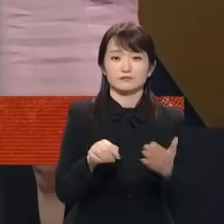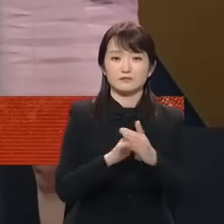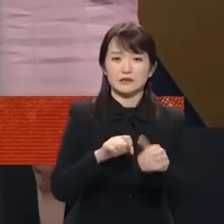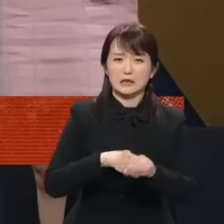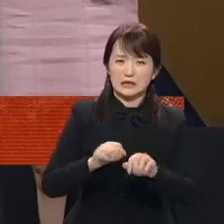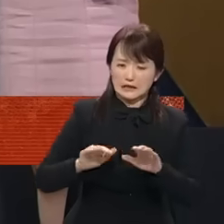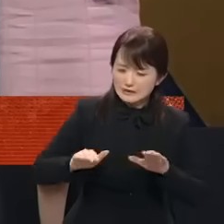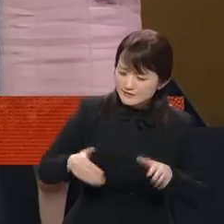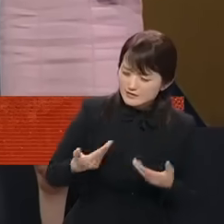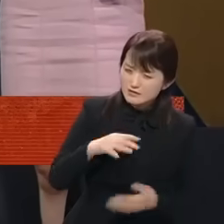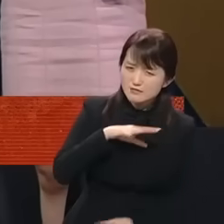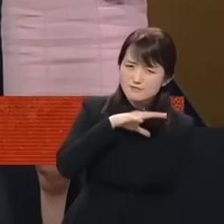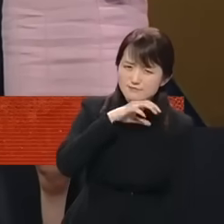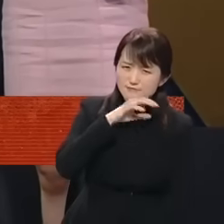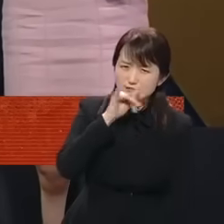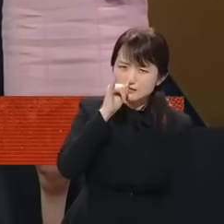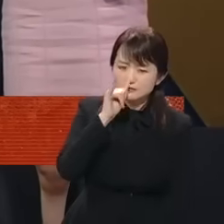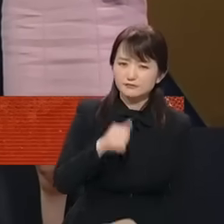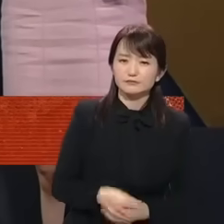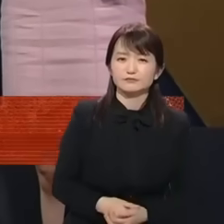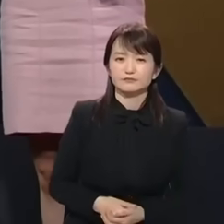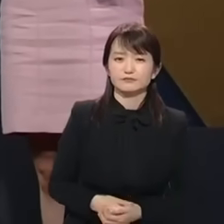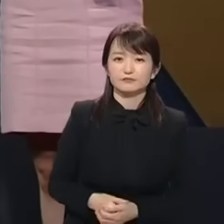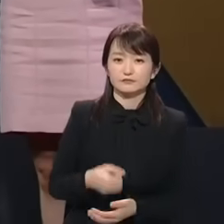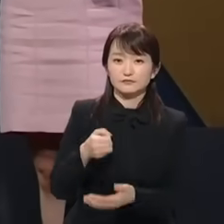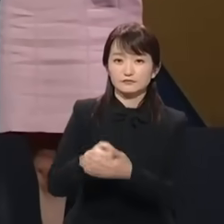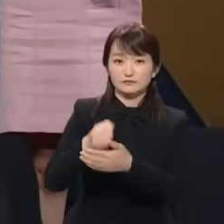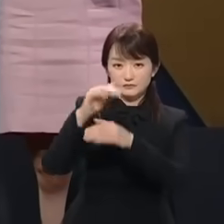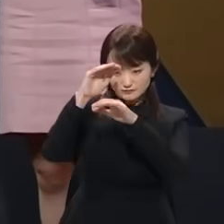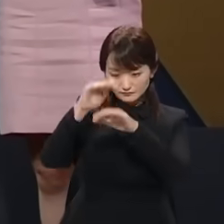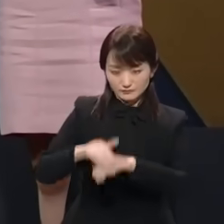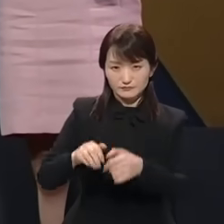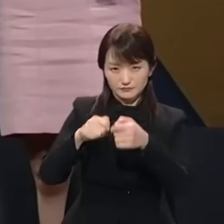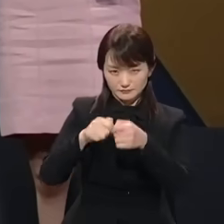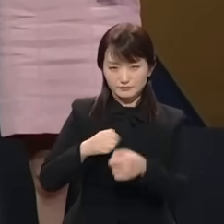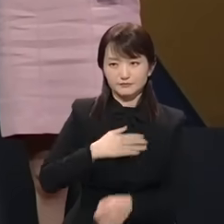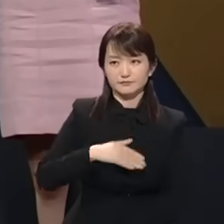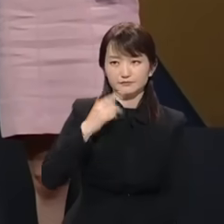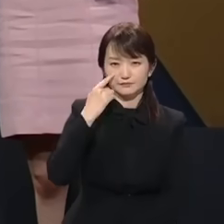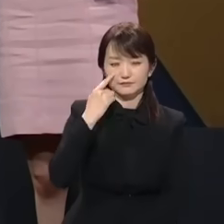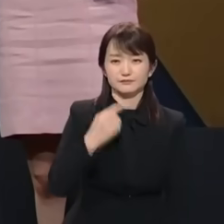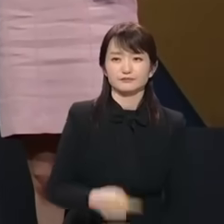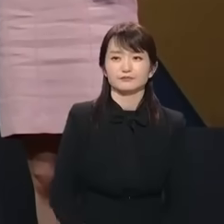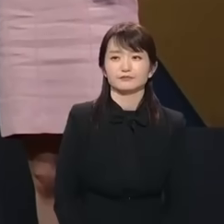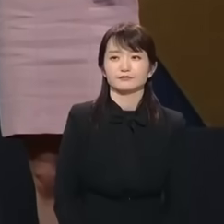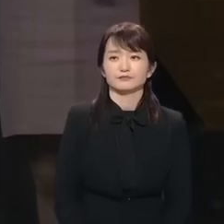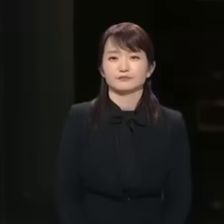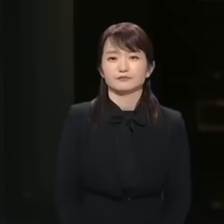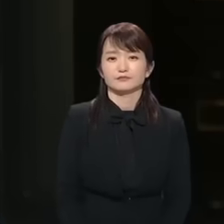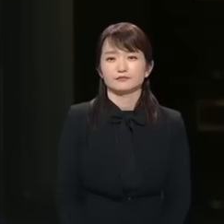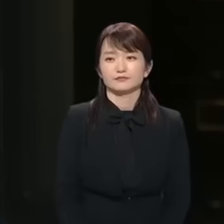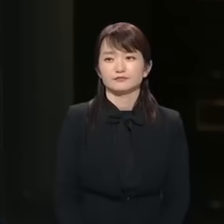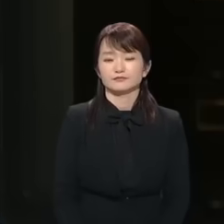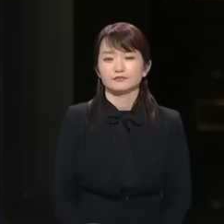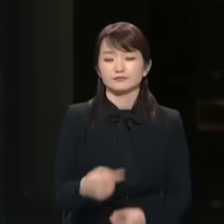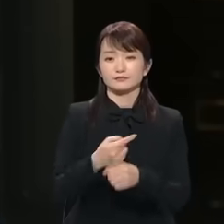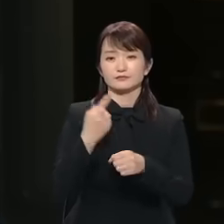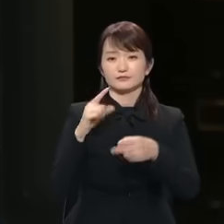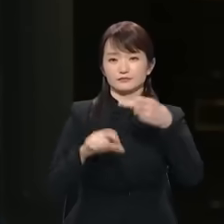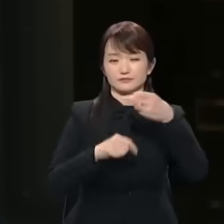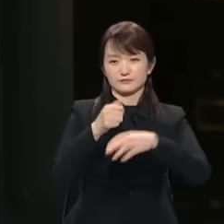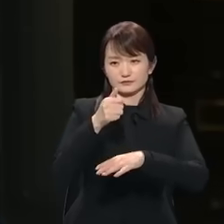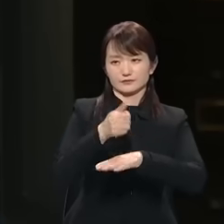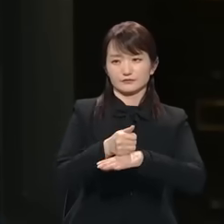방망이 처벌이라고 있습니다 판결 내용을 자세하게 짚어보겠습니다 자 지난해 이제 연말에